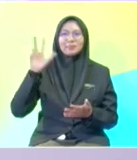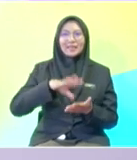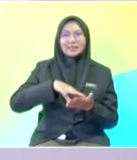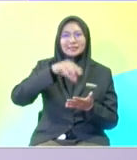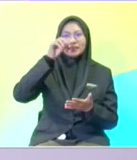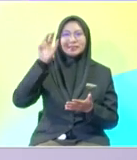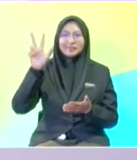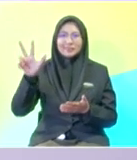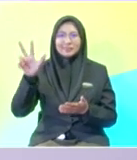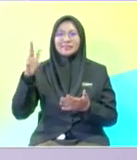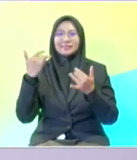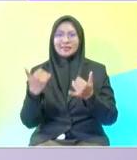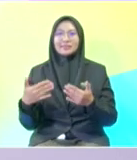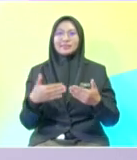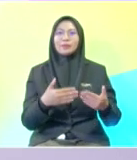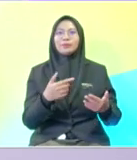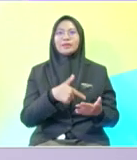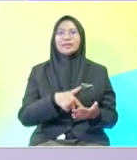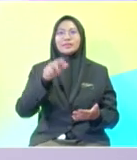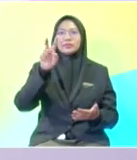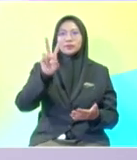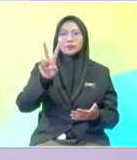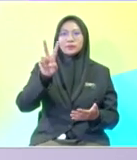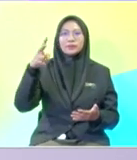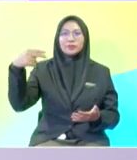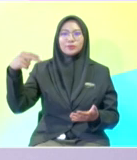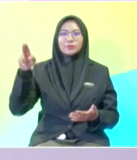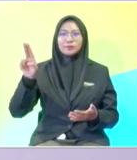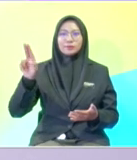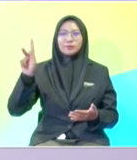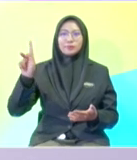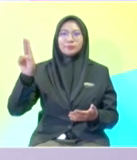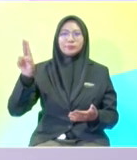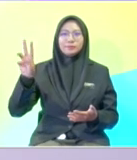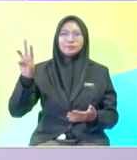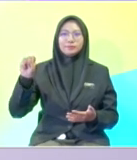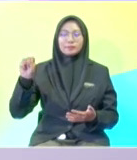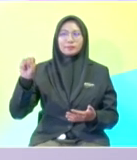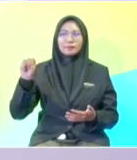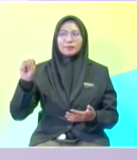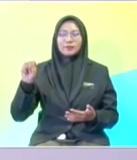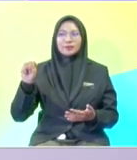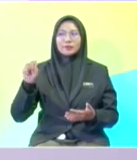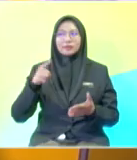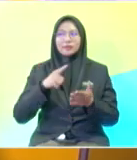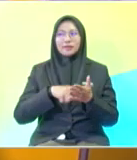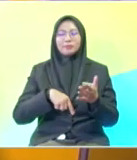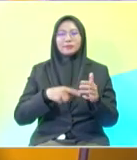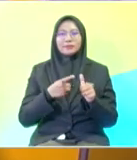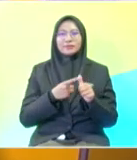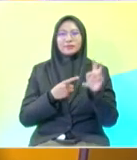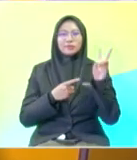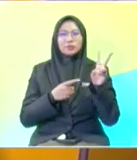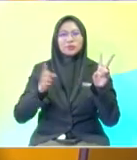tanwin tadi jadi sekarang kita akan sambung lagi dua hukum agak-agak Bagaimana aku lagi dua hukum temanya Oke lagi